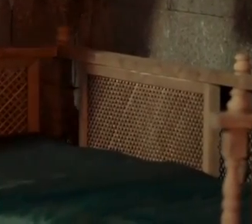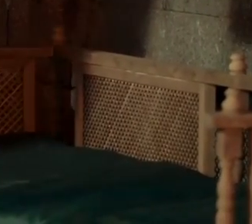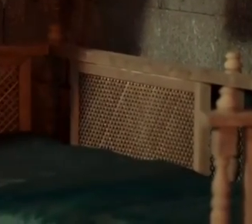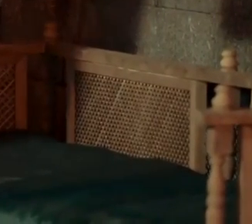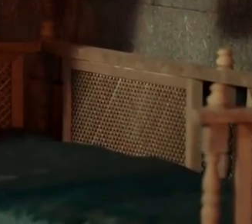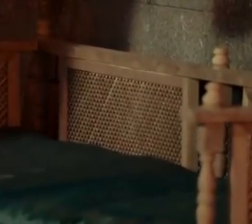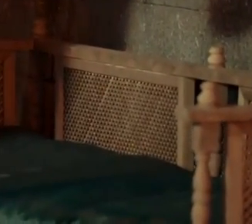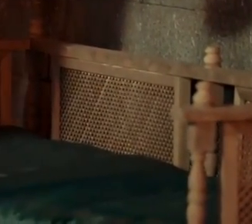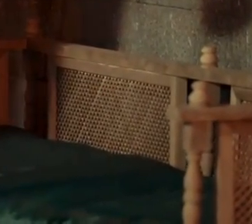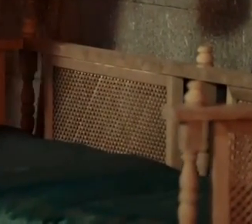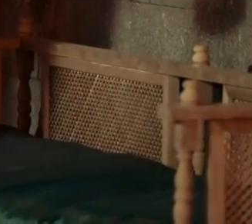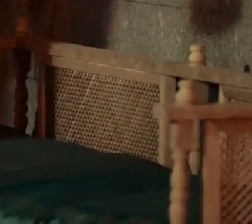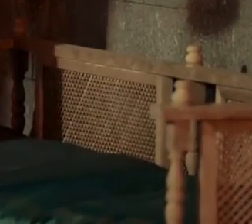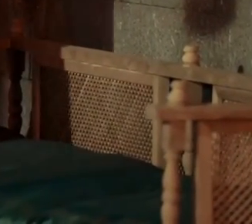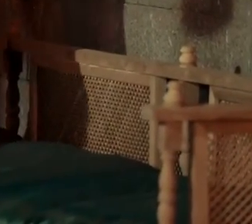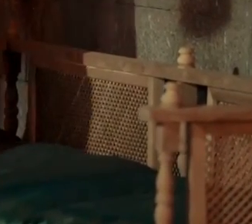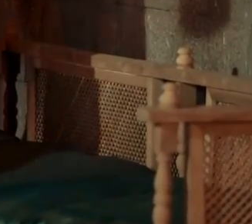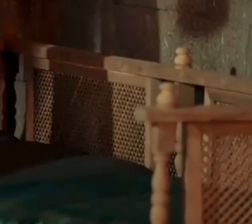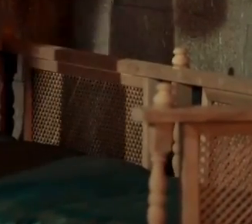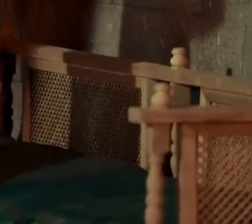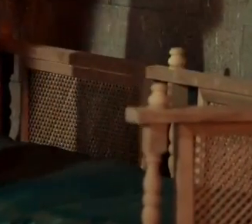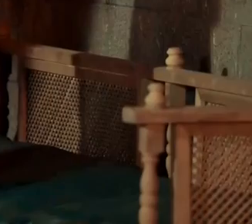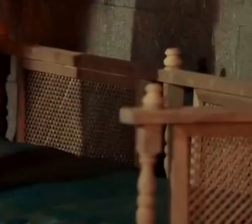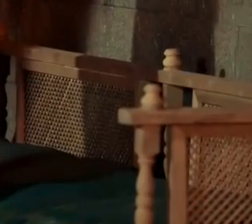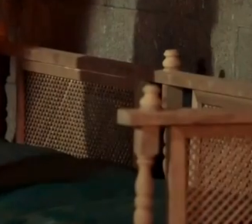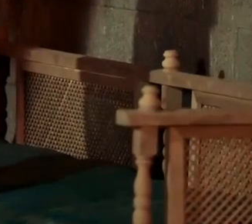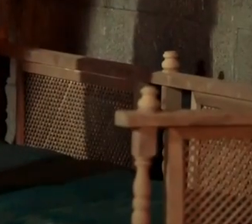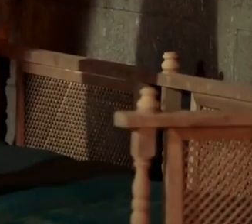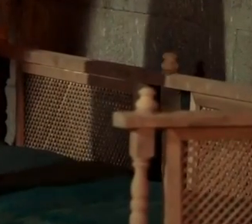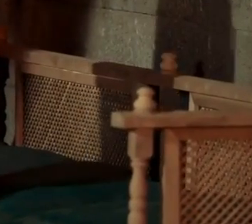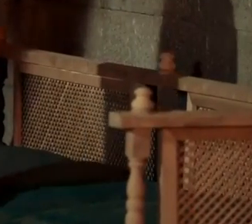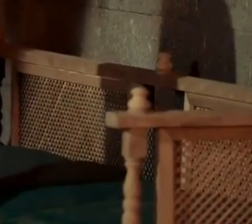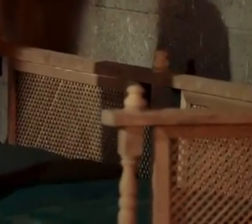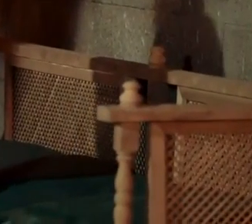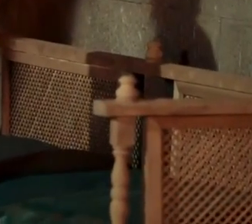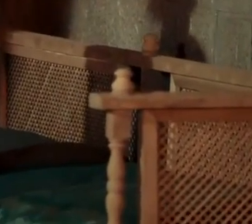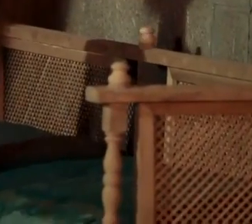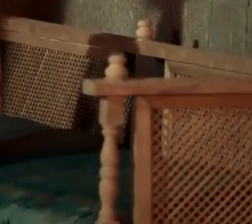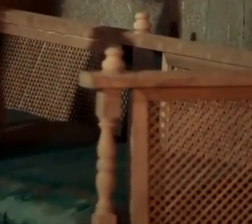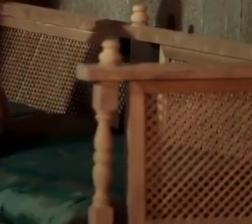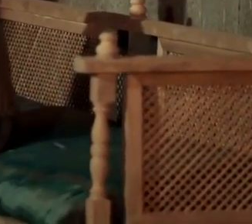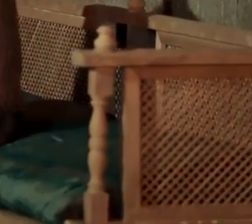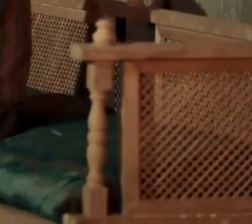Yandaki sedirin yanına yürüyüp ayakkabılarını çıkardı. Kilime basıp sedire oturdu. Gergin, huzursuz.